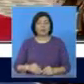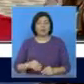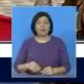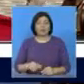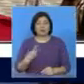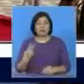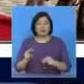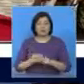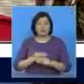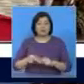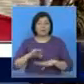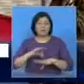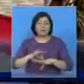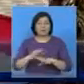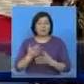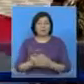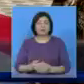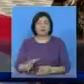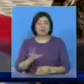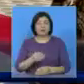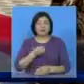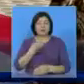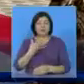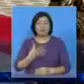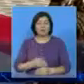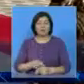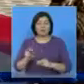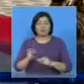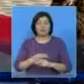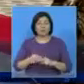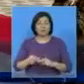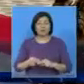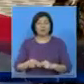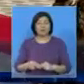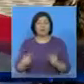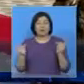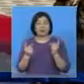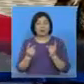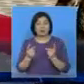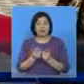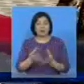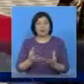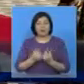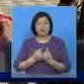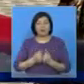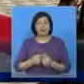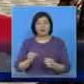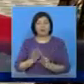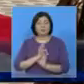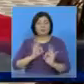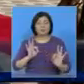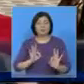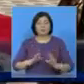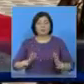жатырмын. Барлық жақсы емдерін жақсы қабылдап алып жатырмыз. Өте жақсы.